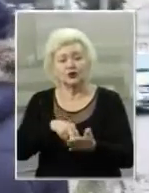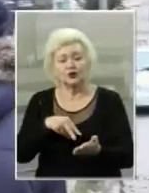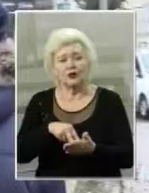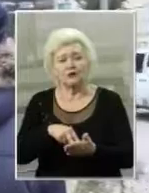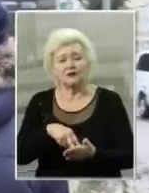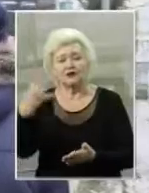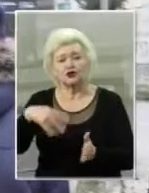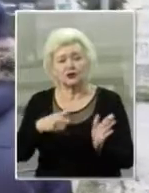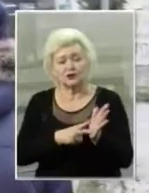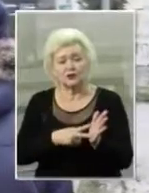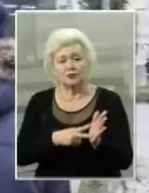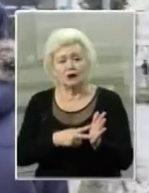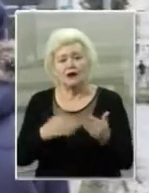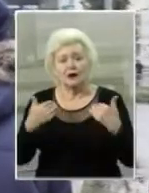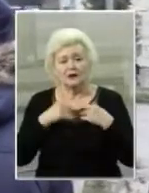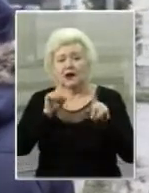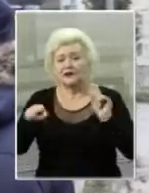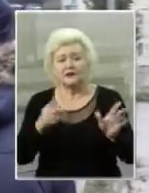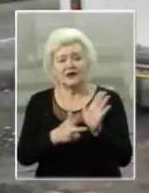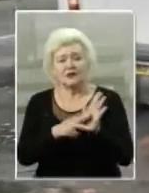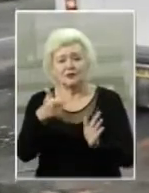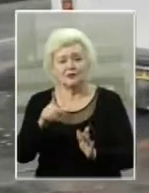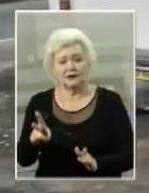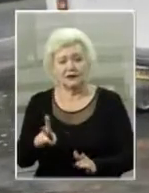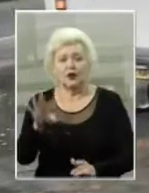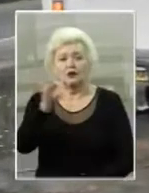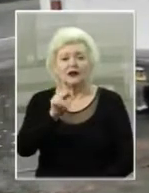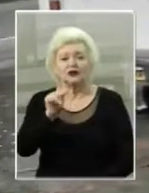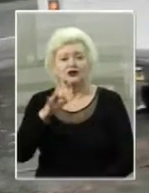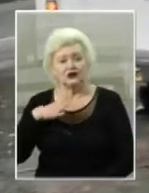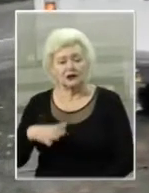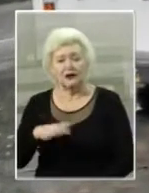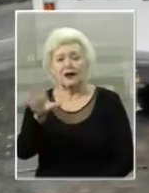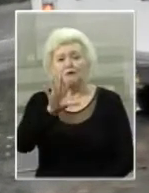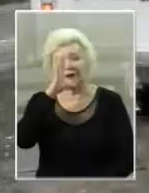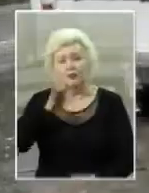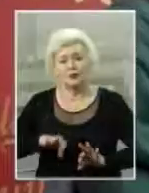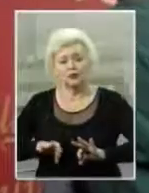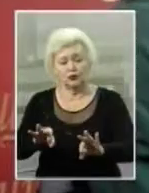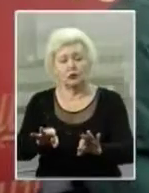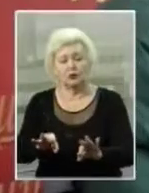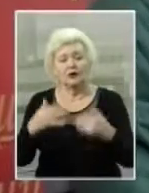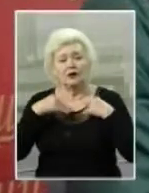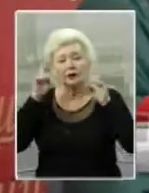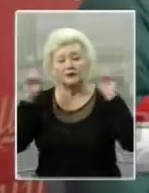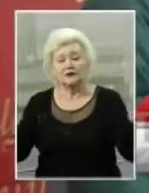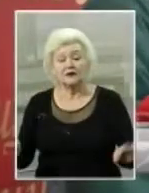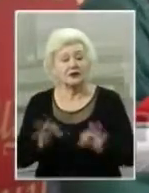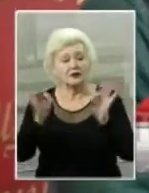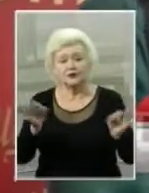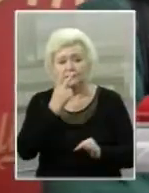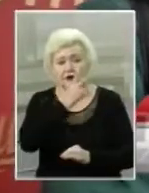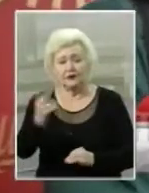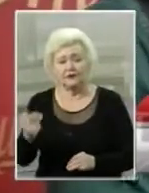беруть у 47-й? Ну, як і везде, 8 гривень. Олександр чекає на 5-ту маршрутку. Не знаю, пока еще ни одной не